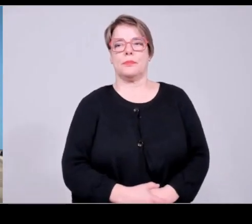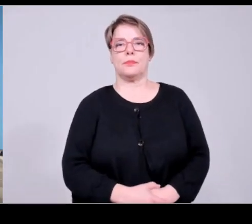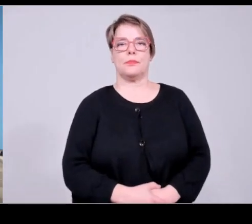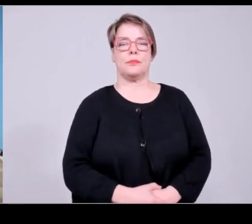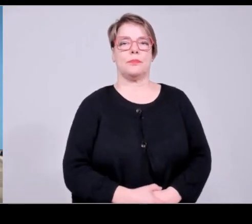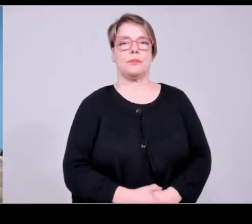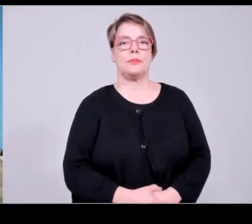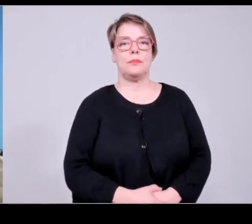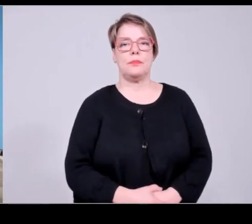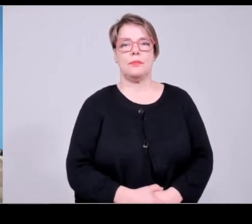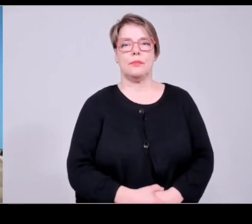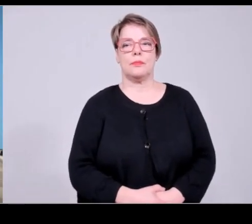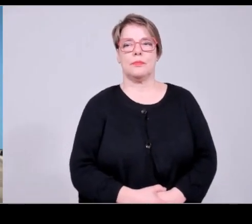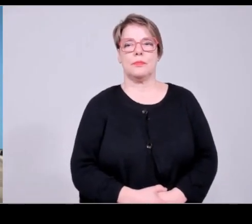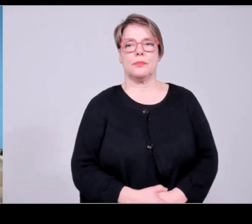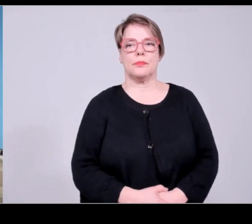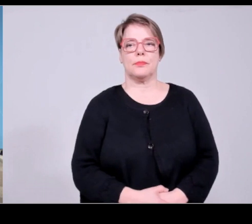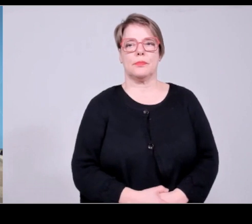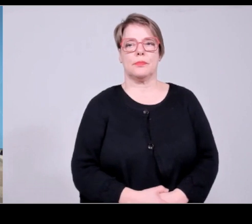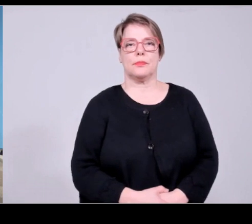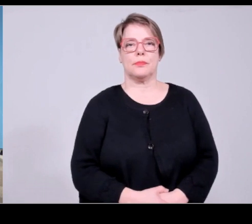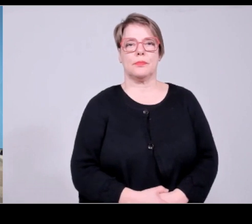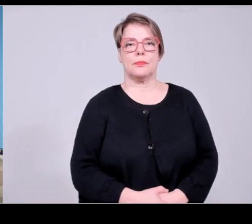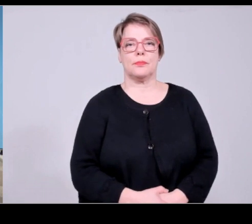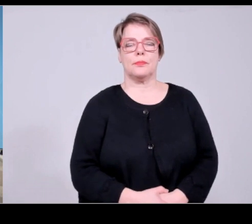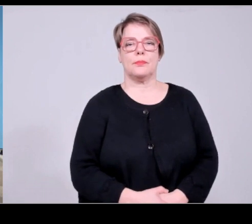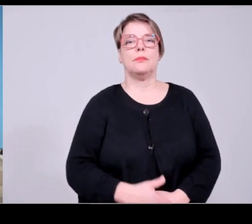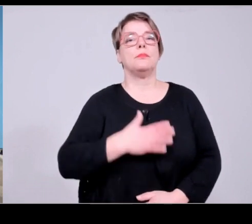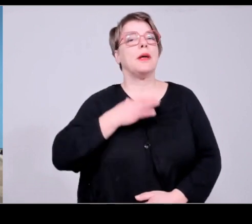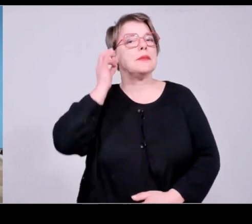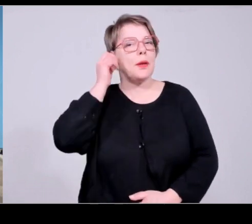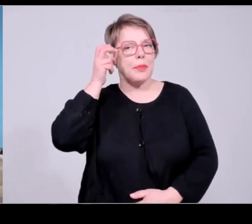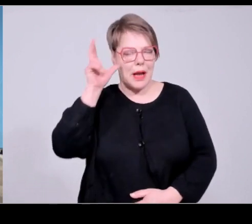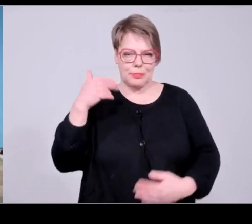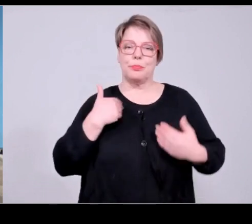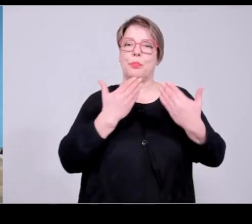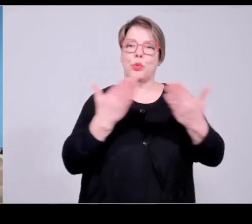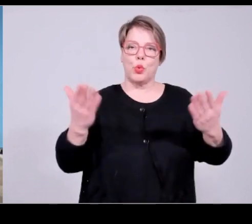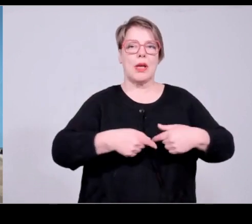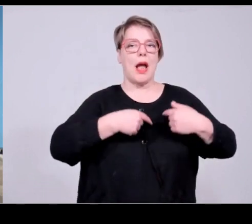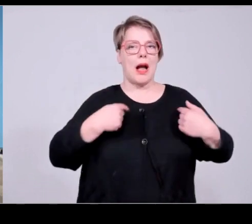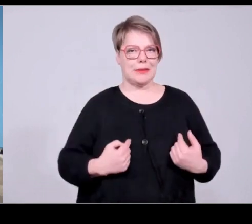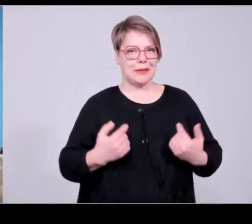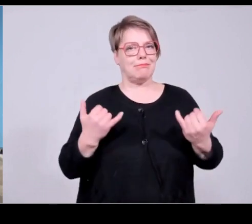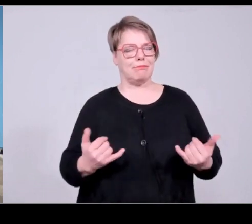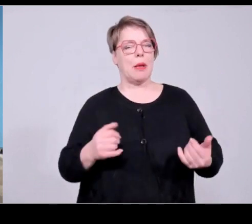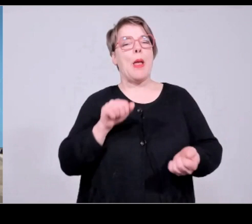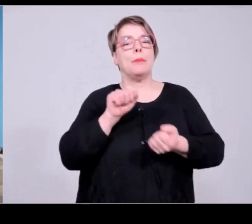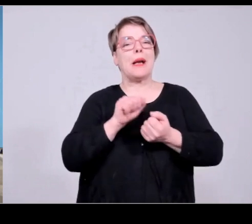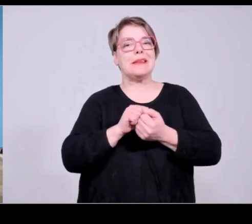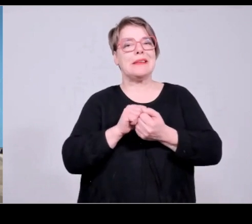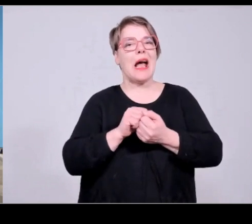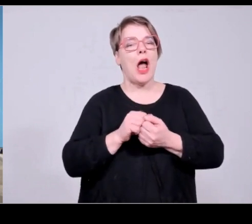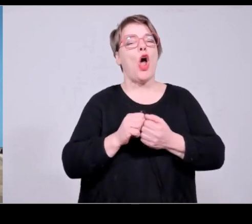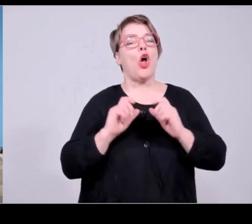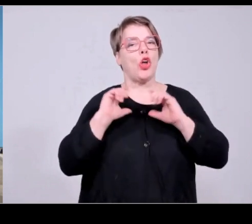Meine Damen und Herren, ich begrüße Sie herzlich zur Pressekonferenz nach der Ministerratssitzung. Von der Pressekonferenz nehmen Teil der Leiter der Staatskanzlei, Staatsminister Dr.